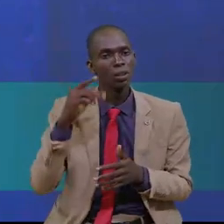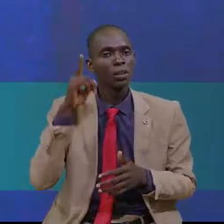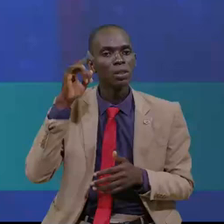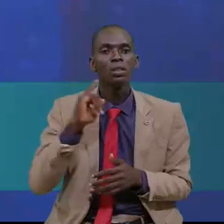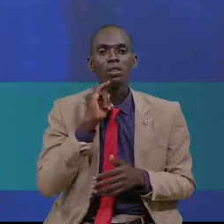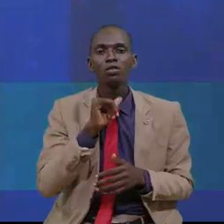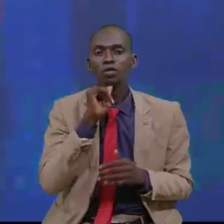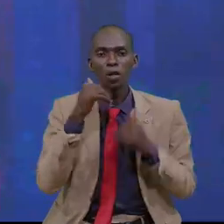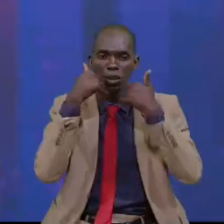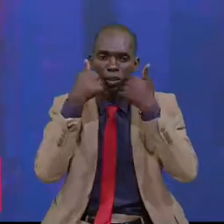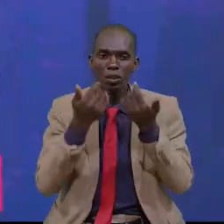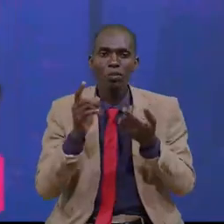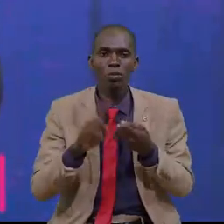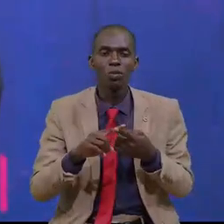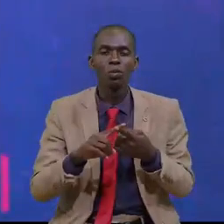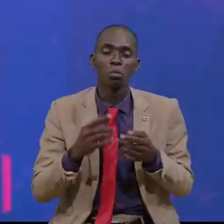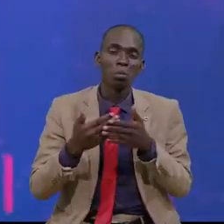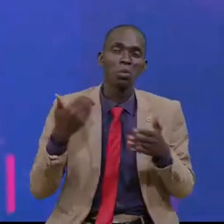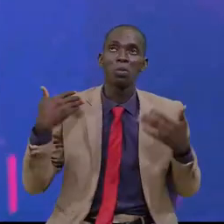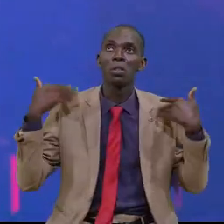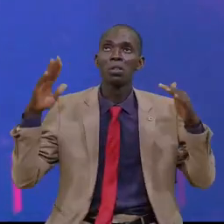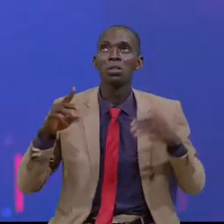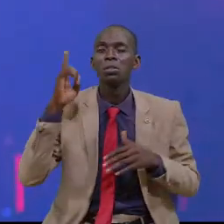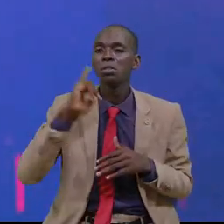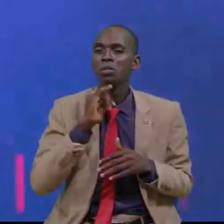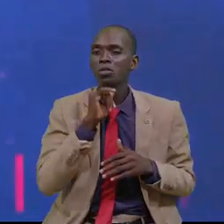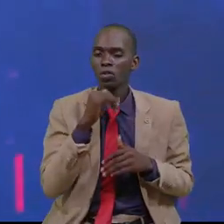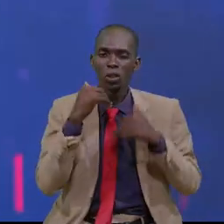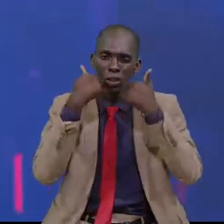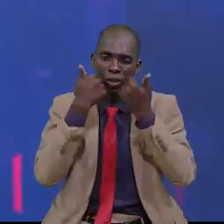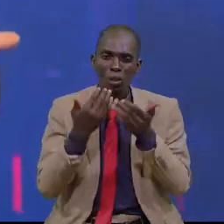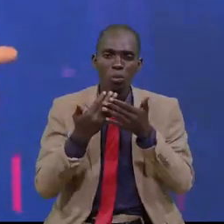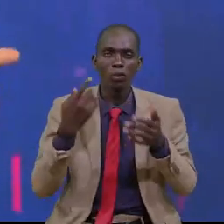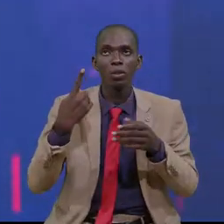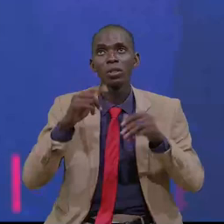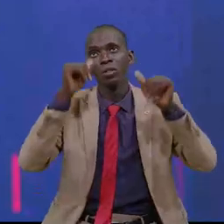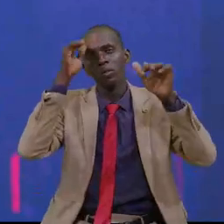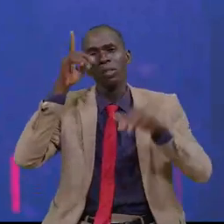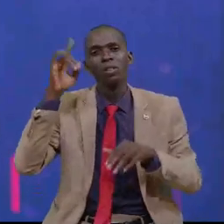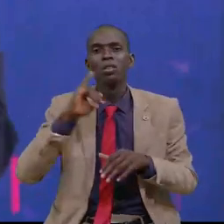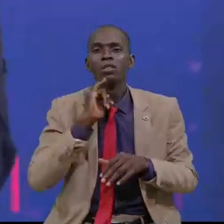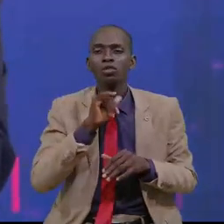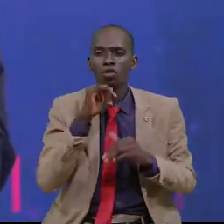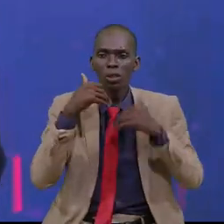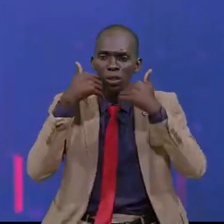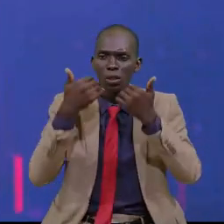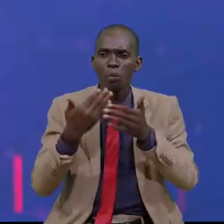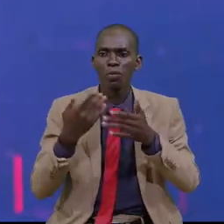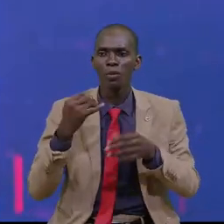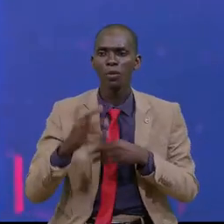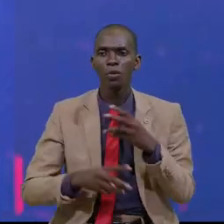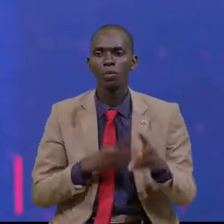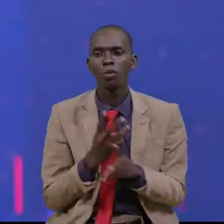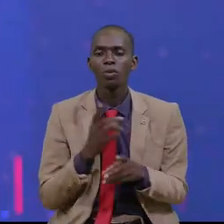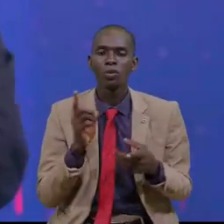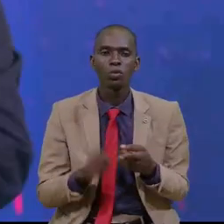sont tous issus d'un seul. C'est pourquoi il n'a pas honte de les appeler frères devant les anges, devant le Père. Il n'a pas honte devant